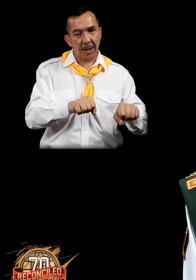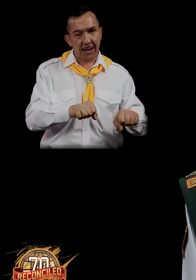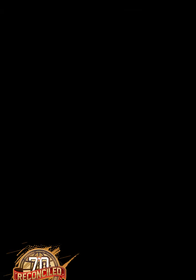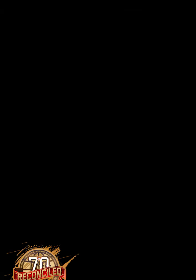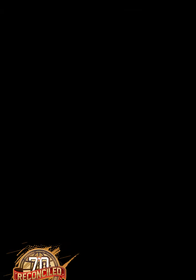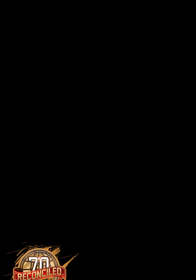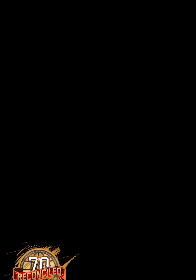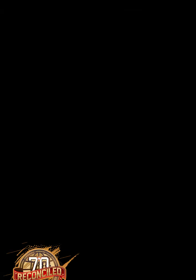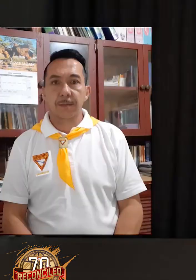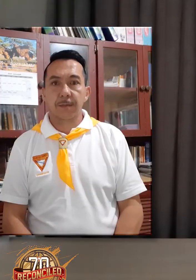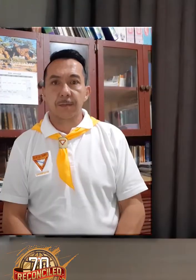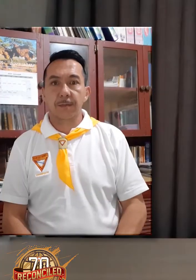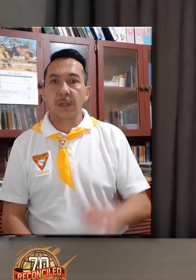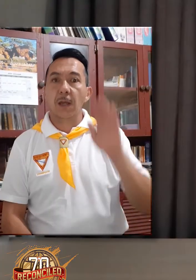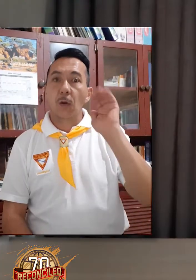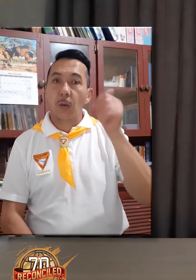Amen.